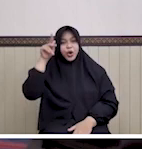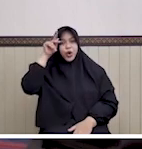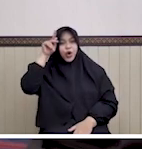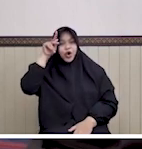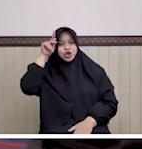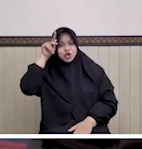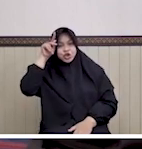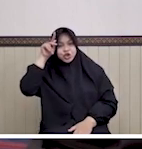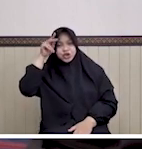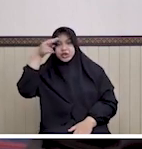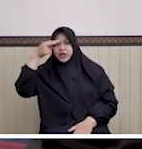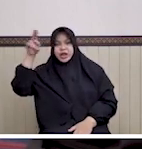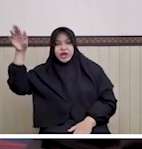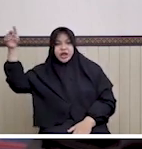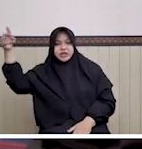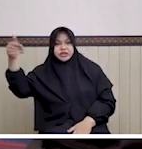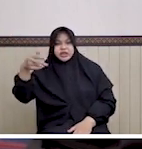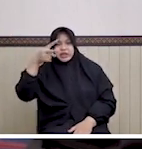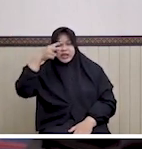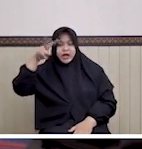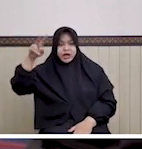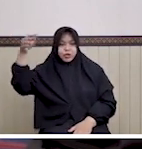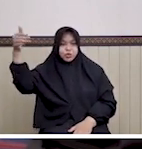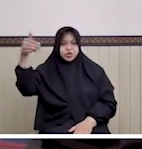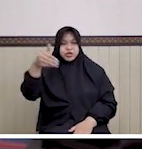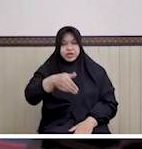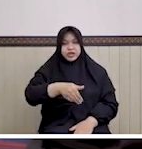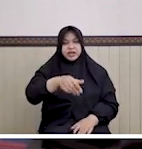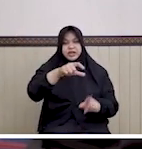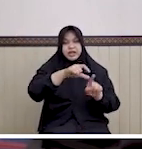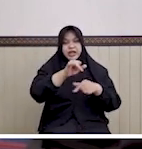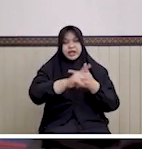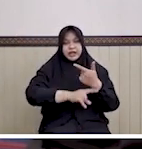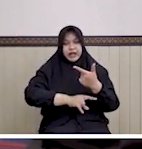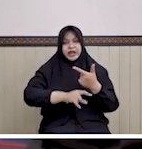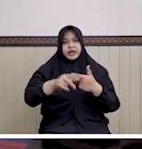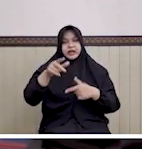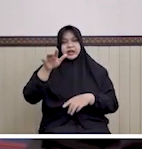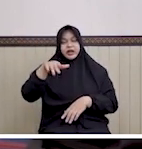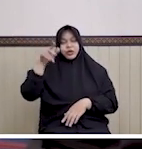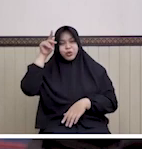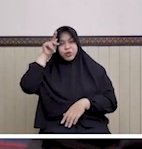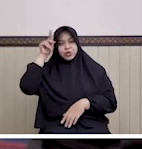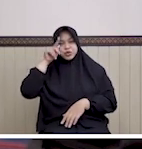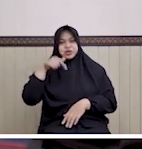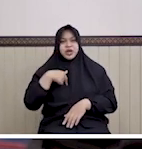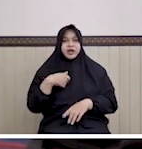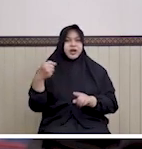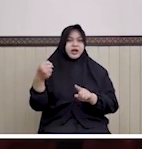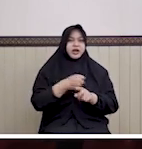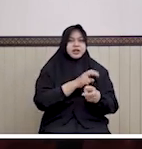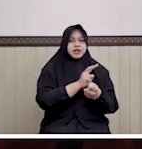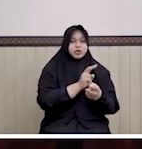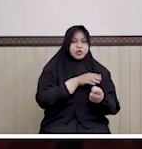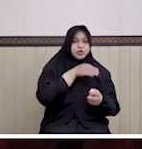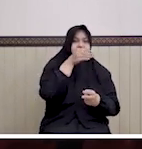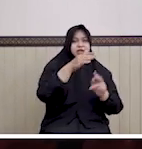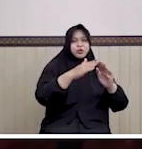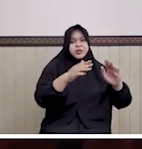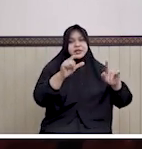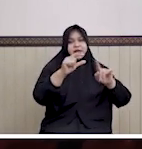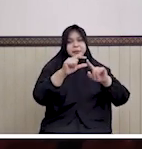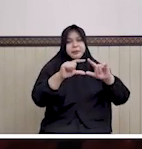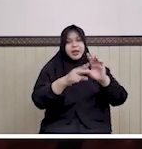tapi di tempat kosnya terjadi kekerasan seksual atau kekerasan as apapun dan harus ke panti rapih gitu nah ini kita bisa cover